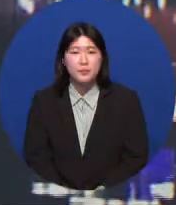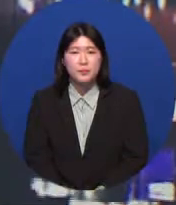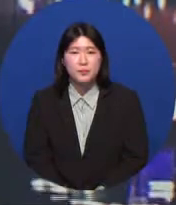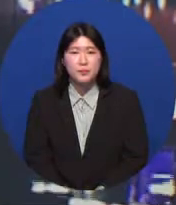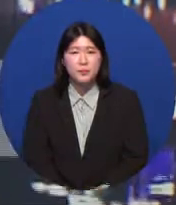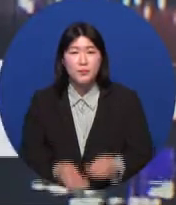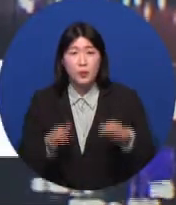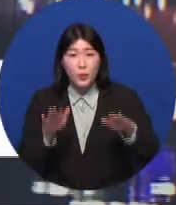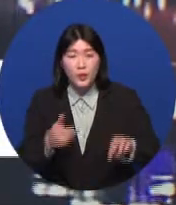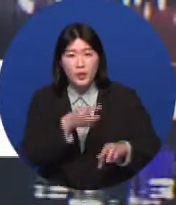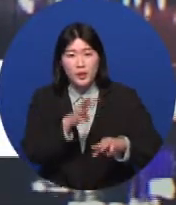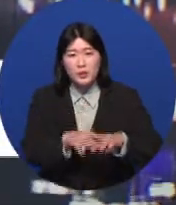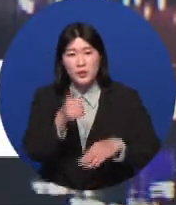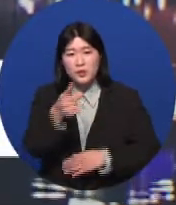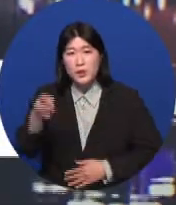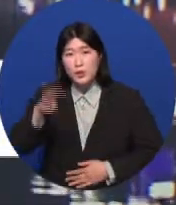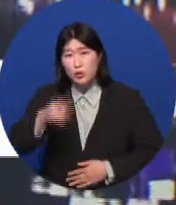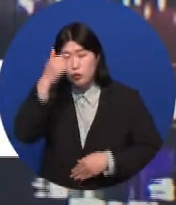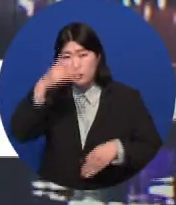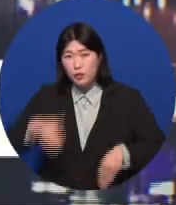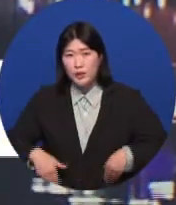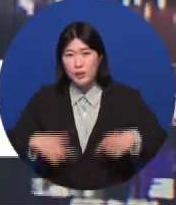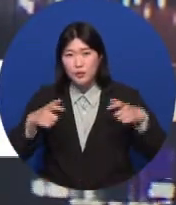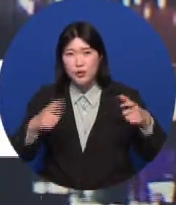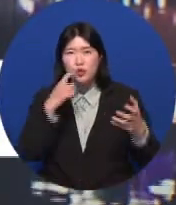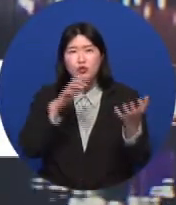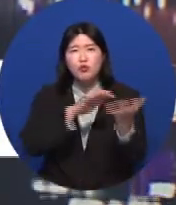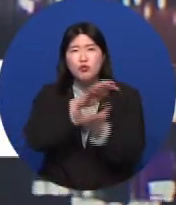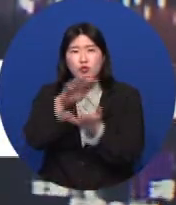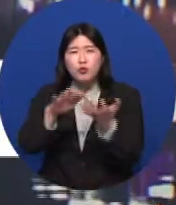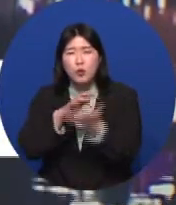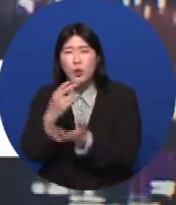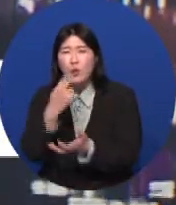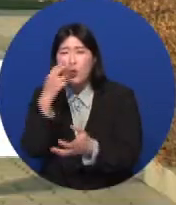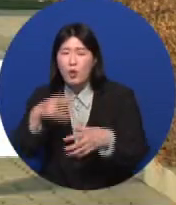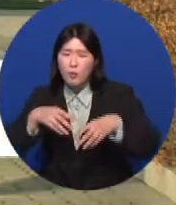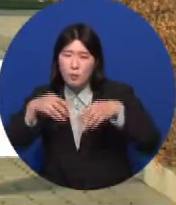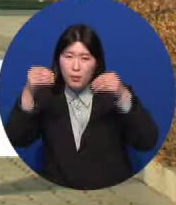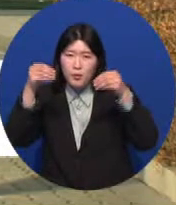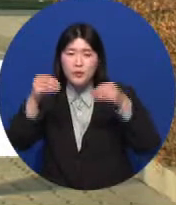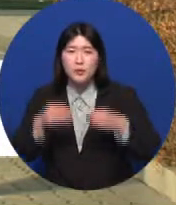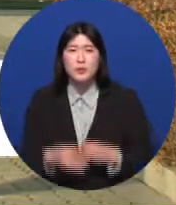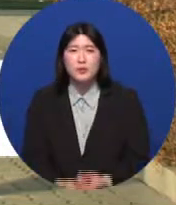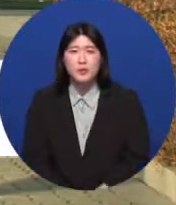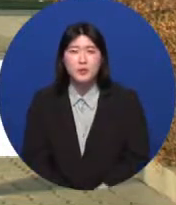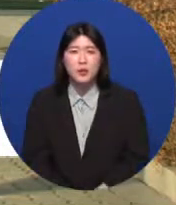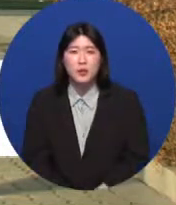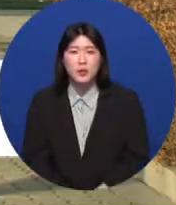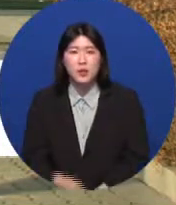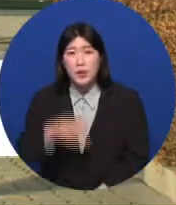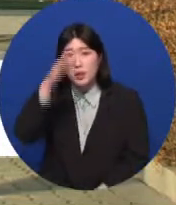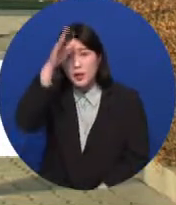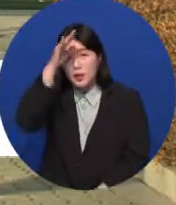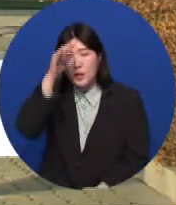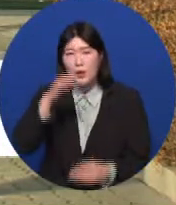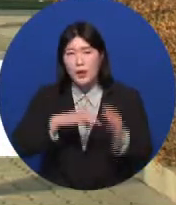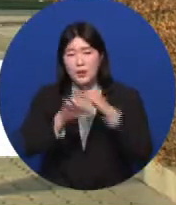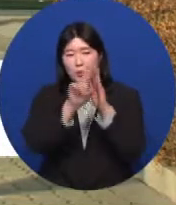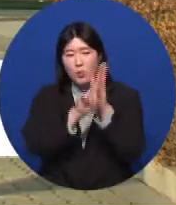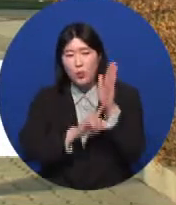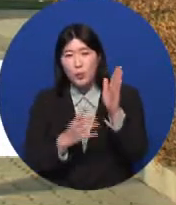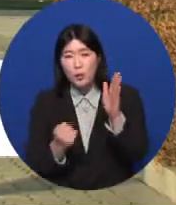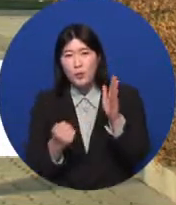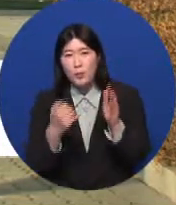오늘 대전과 세종 충남 지역 은 구름 많은 가운데 건조한 날씨가 이어졌습니다 오늘 계룡 의 아침 기운이 영화